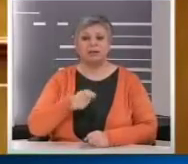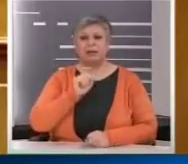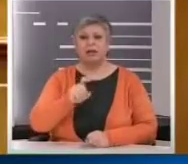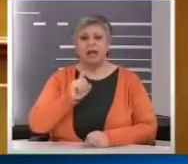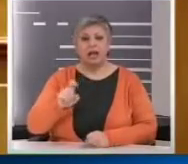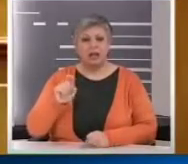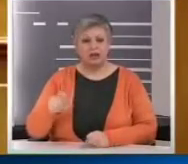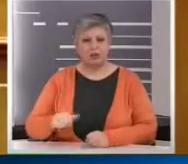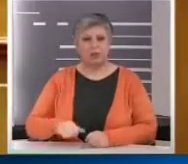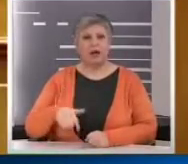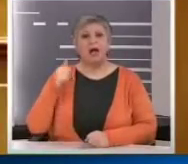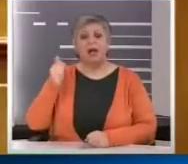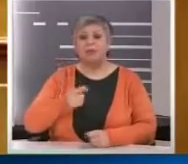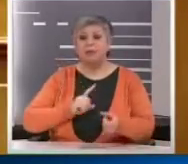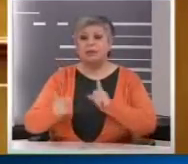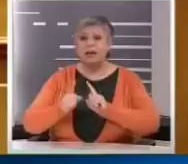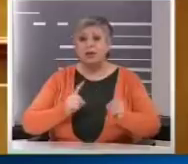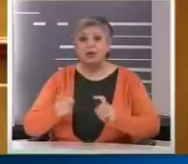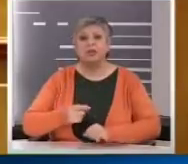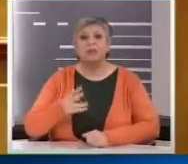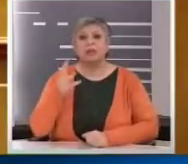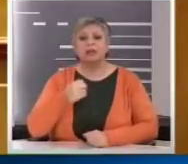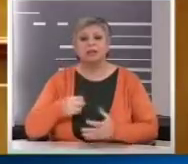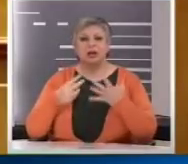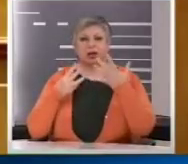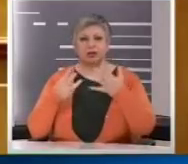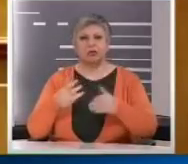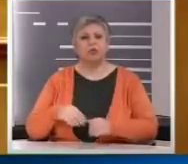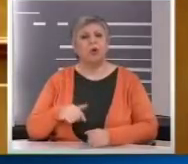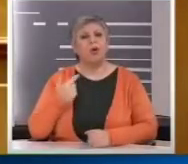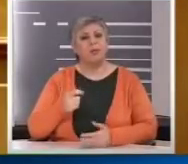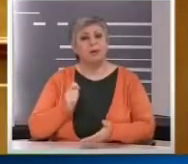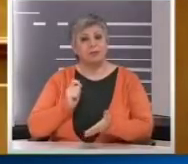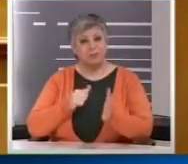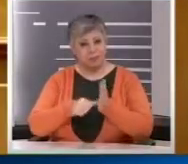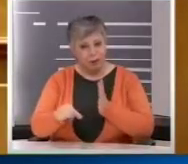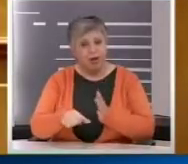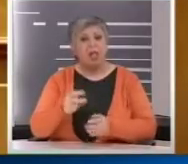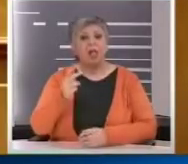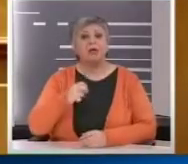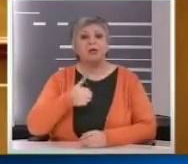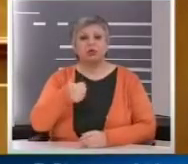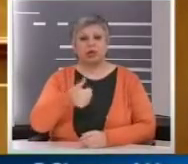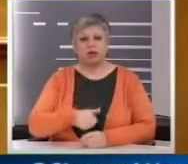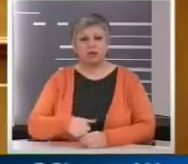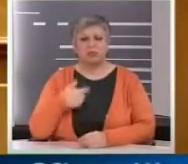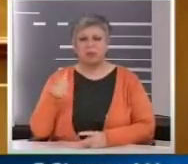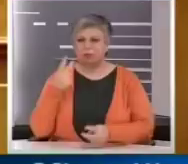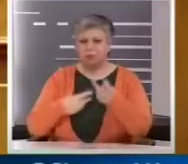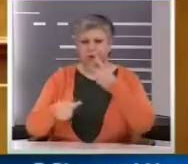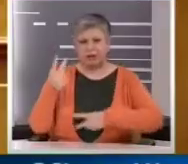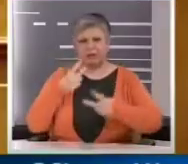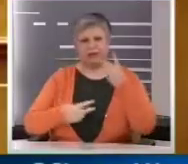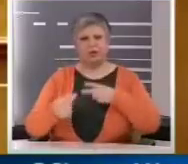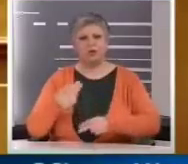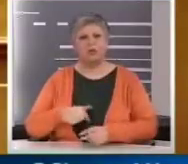δώσουμε 48 και θα τελειώσει αυτή η ιστορία. Ήδη έχουν δοθεί 26. Μας κατηγορείτε γιατί